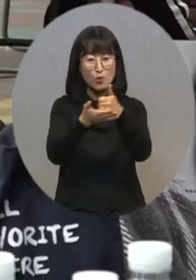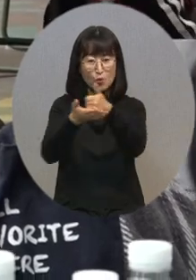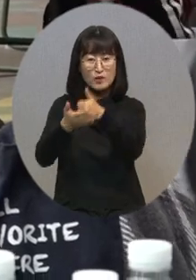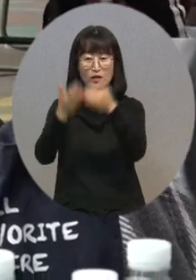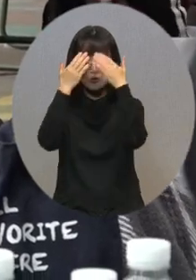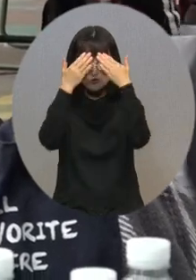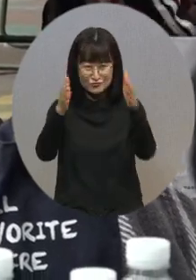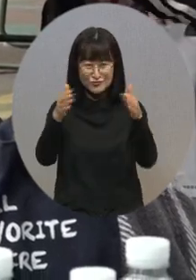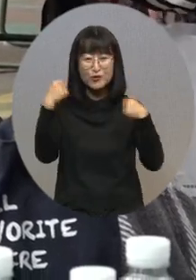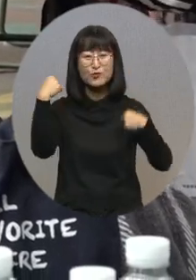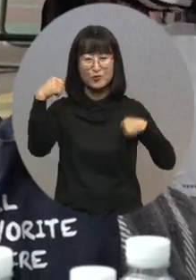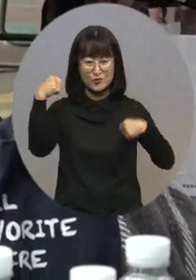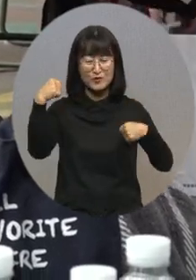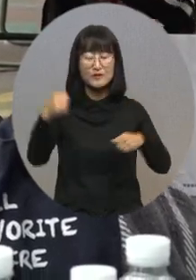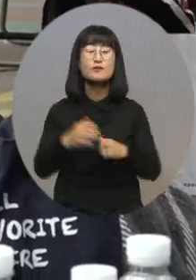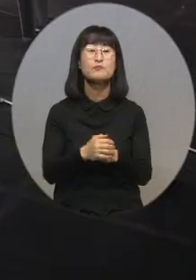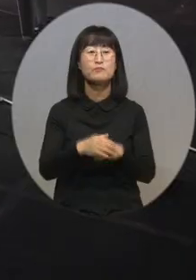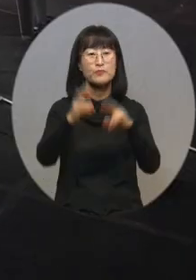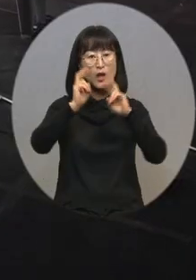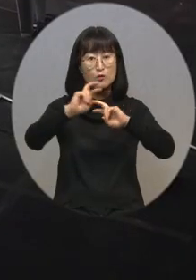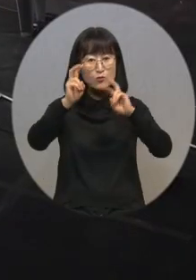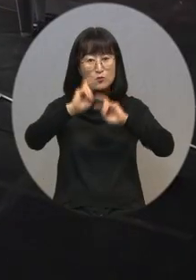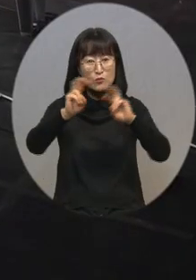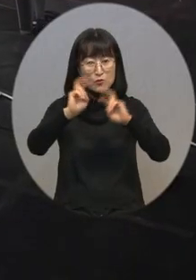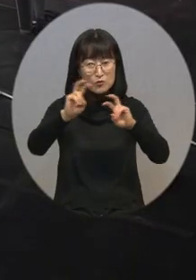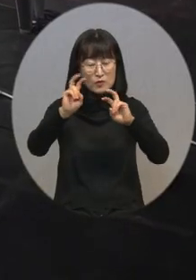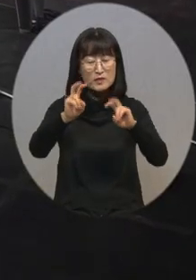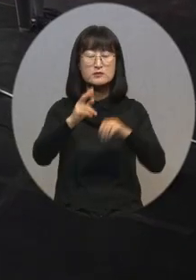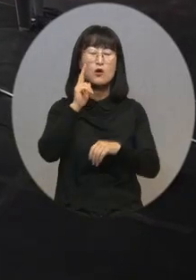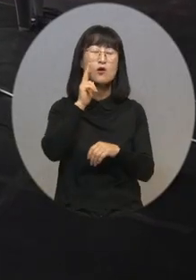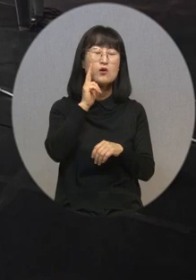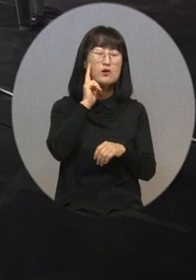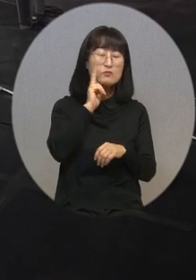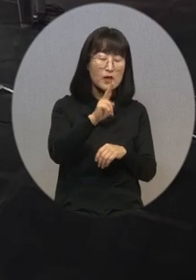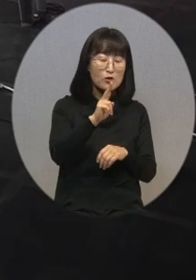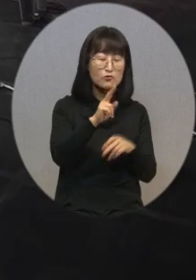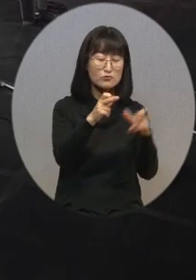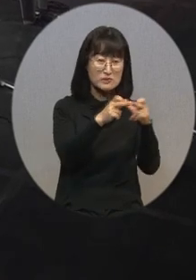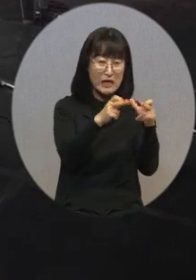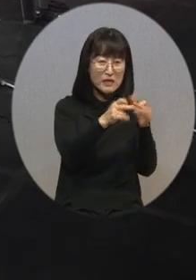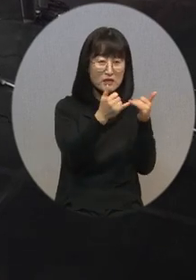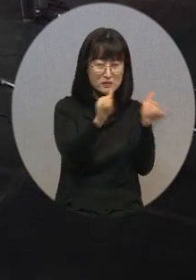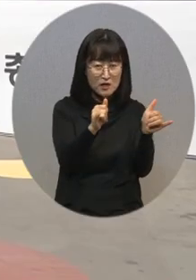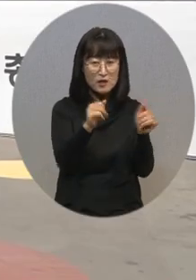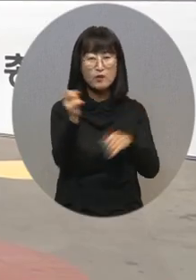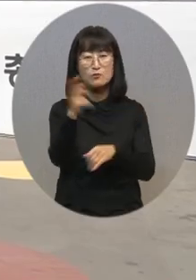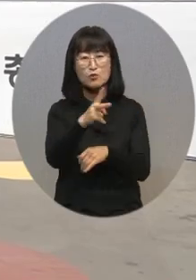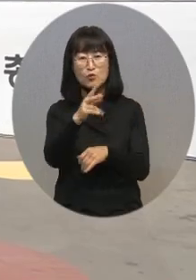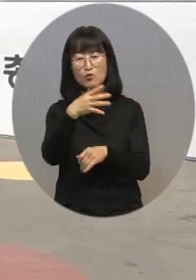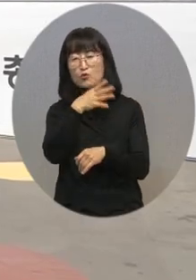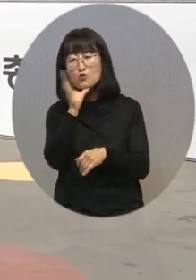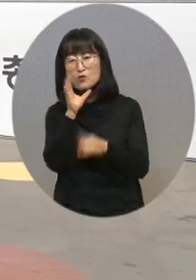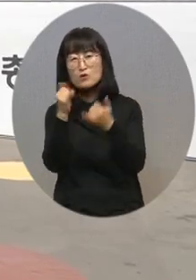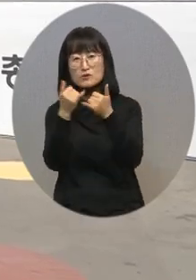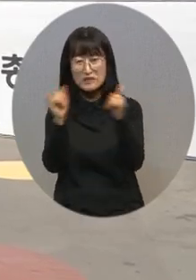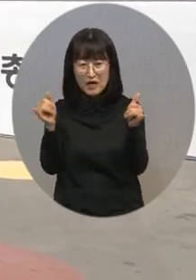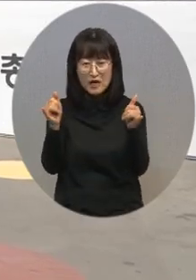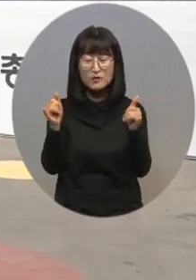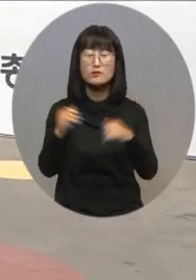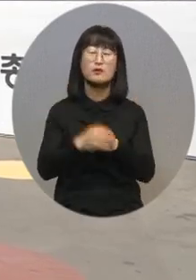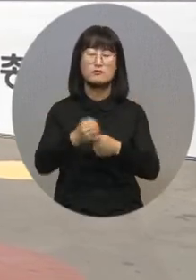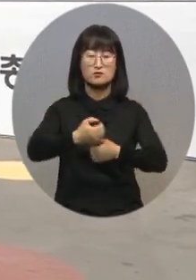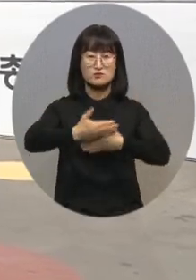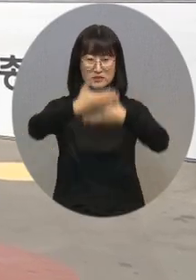열었습니다. 이번 콘서트는 장애인과 고령자가 사회생활에 지장이 없도록 물리적 장애와 심리적